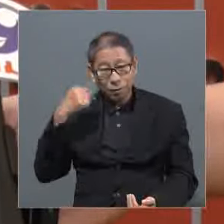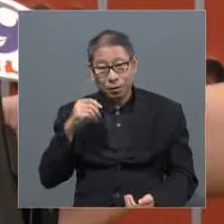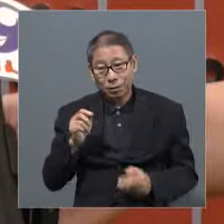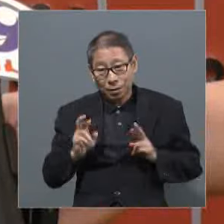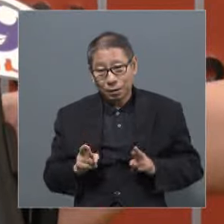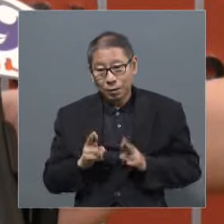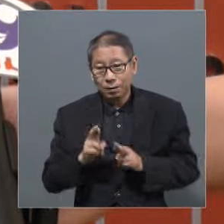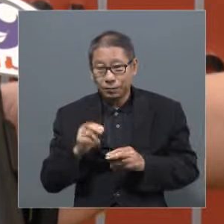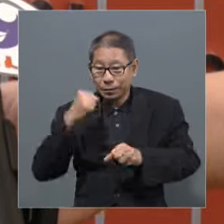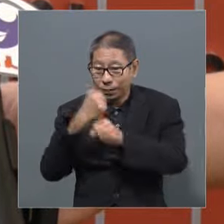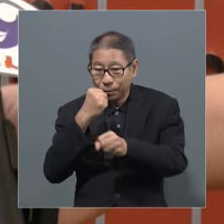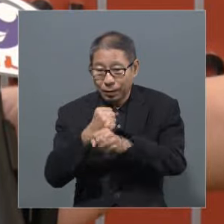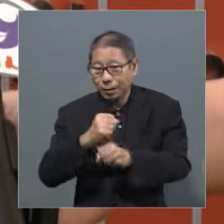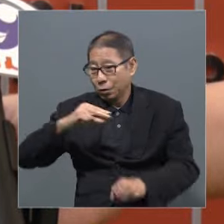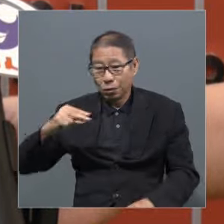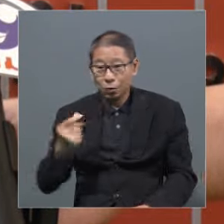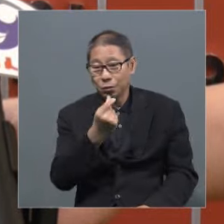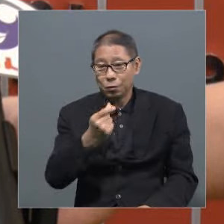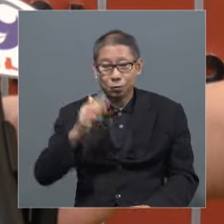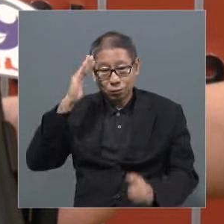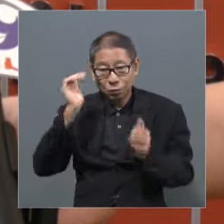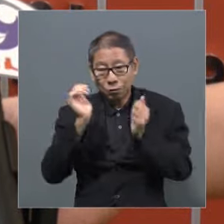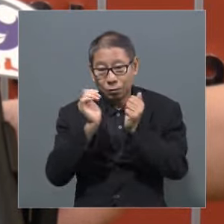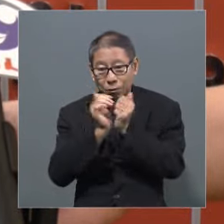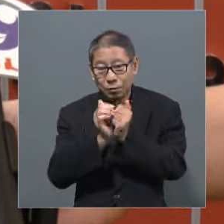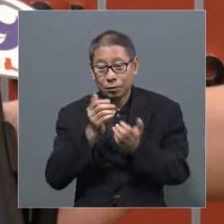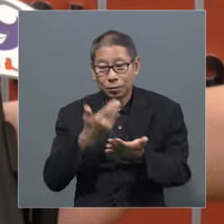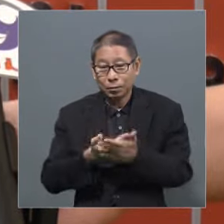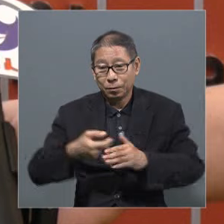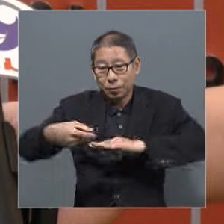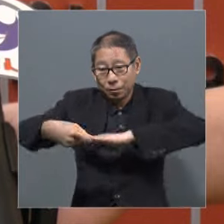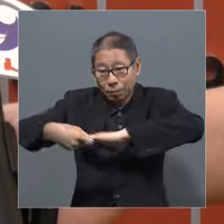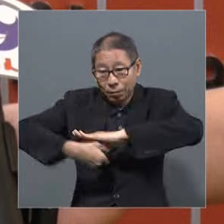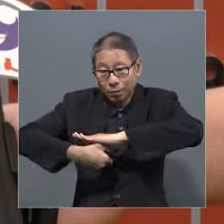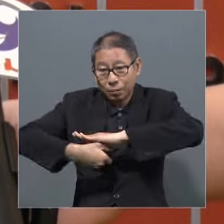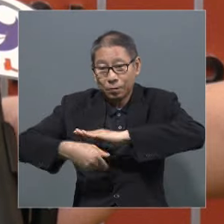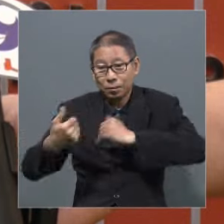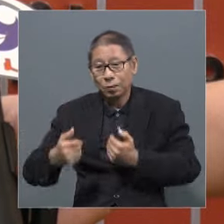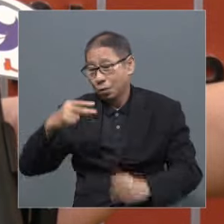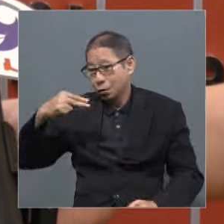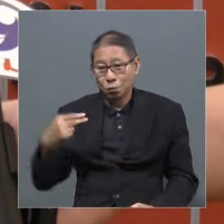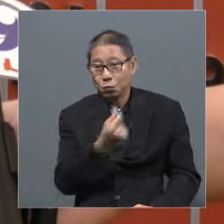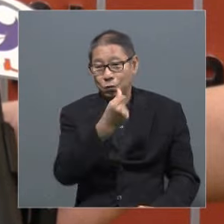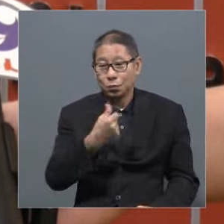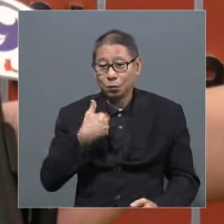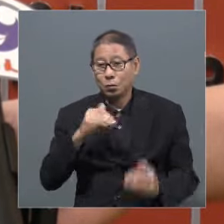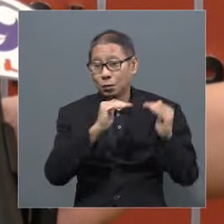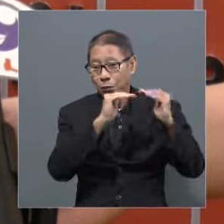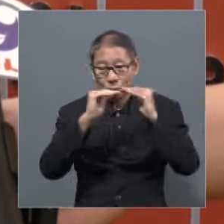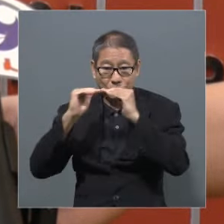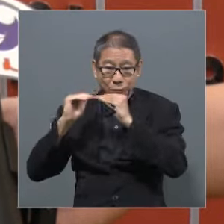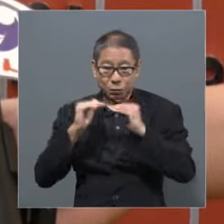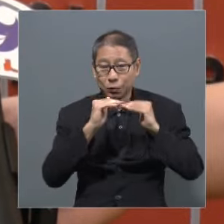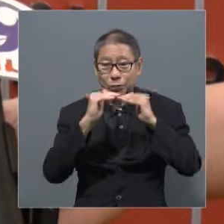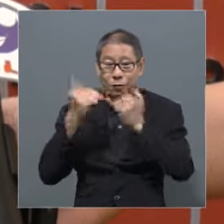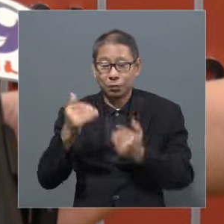รัดสอบสวนคดีที่ตำรวจเนี่ยถูกกล่าวหาเกี่ยวข้องกับการรับซวยเว็บทนันอย่างรวดเร็วแล้วก็ต้องเท่าเทียมกันด้วยก็